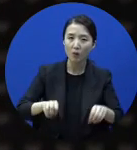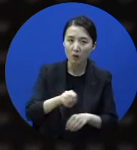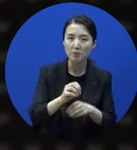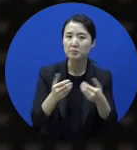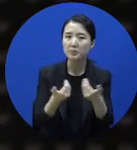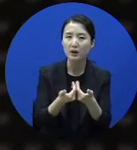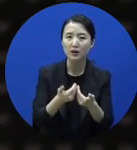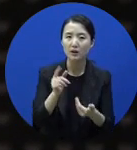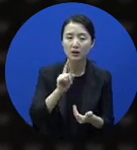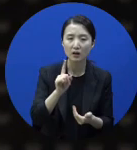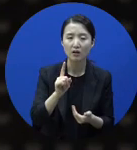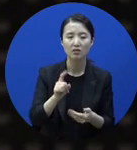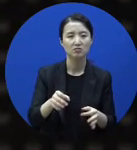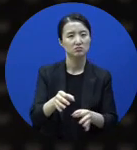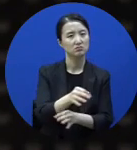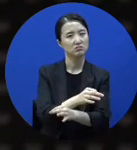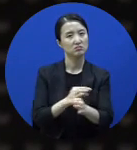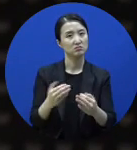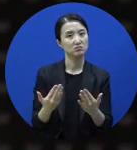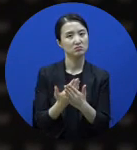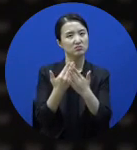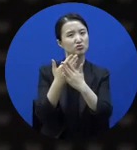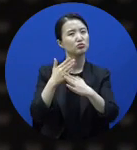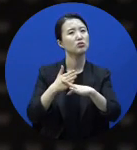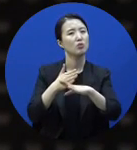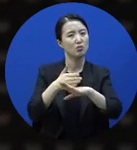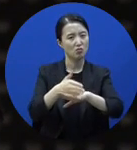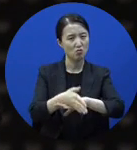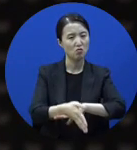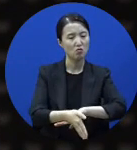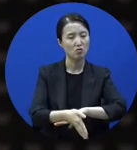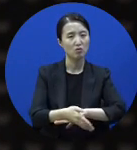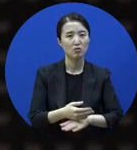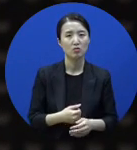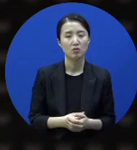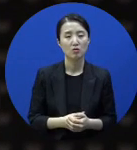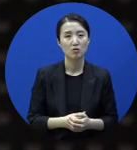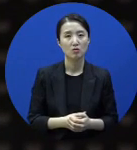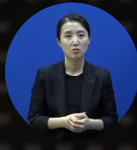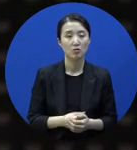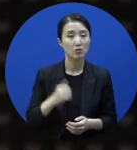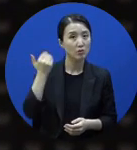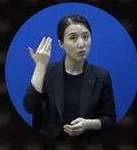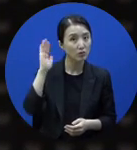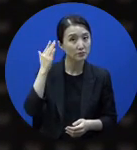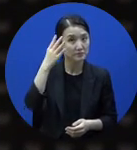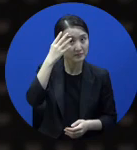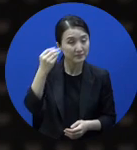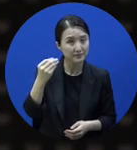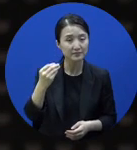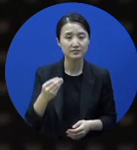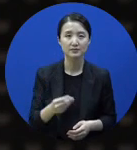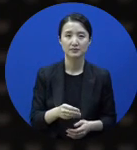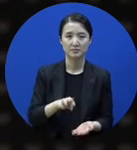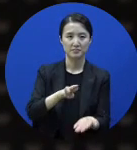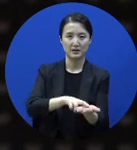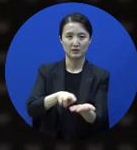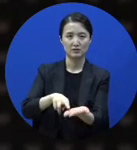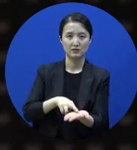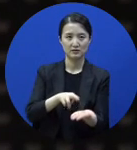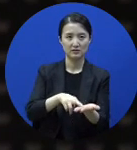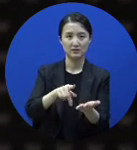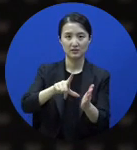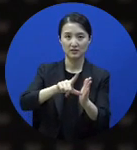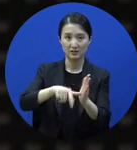뭐 이렇게 그 바둑 그 알파고라고 이제 실제 이제 바둑을 두는 노보다구 바둑을 두는